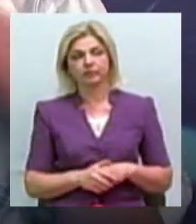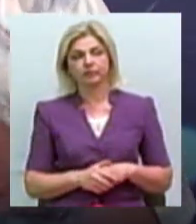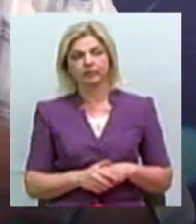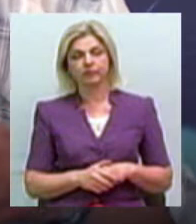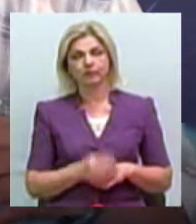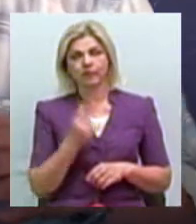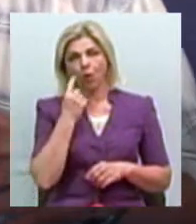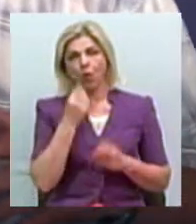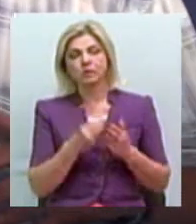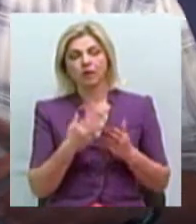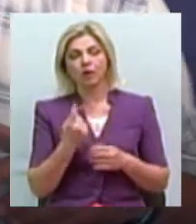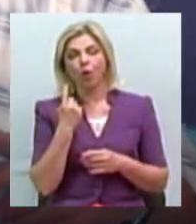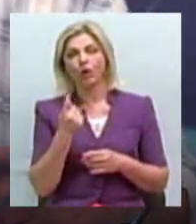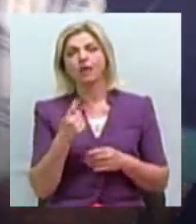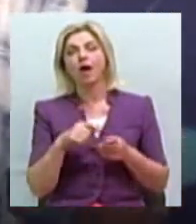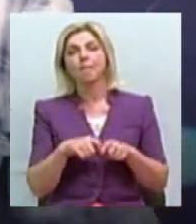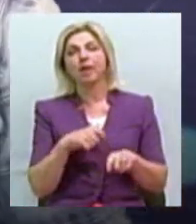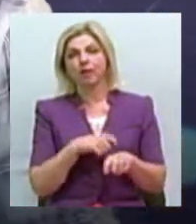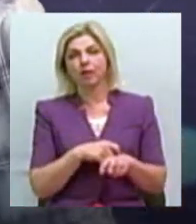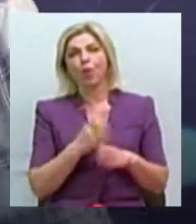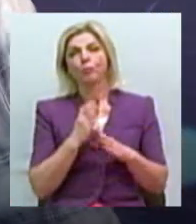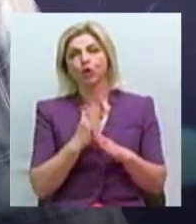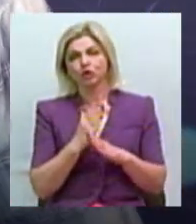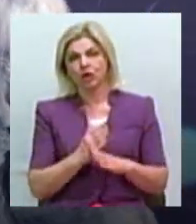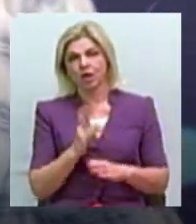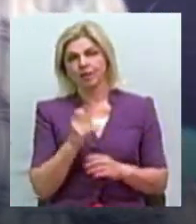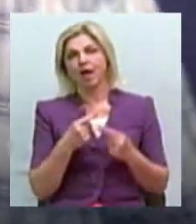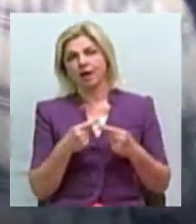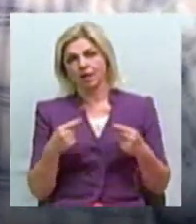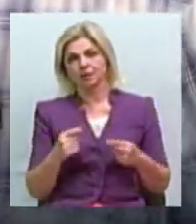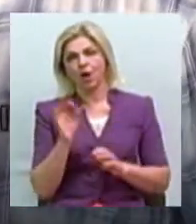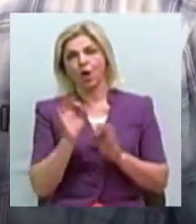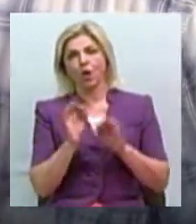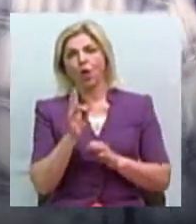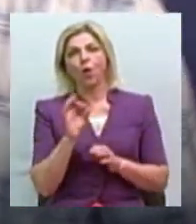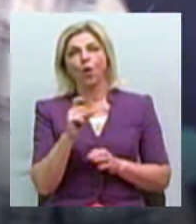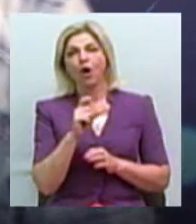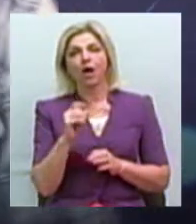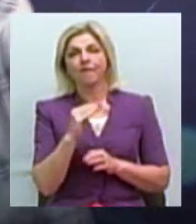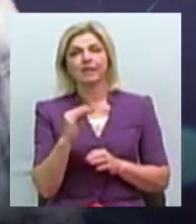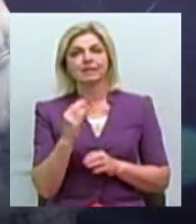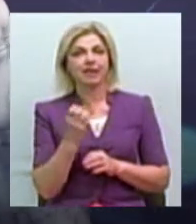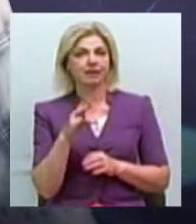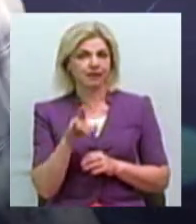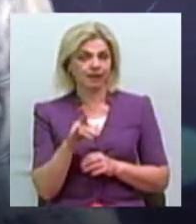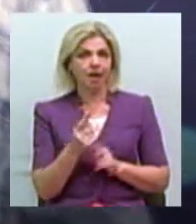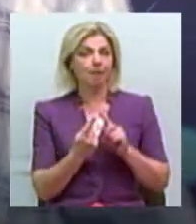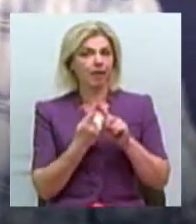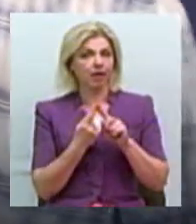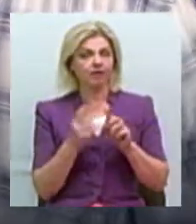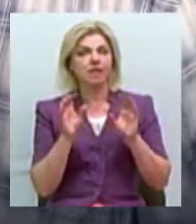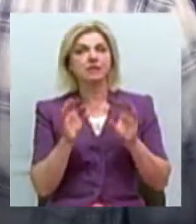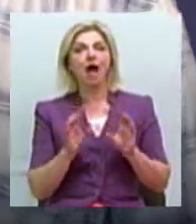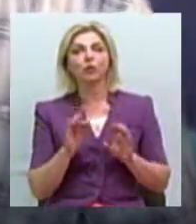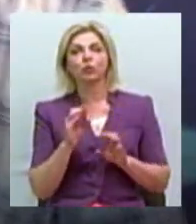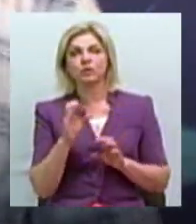оценка одного квадратного метра, она умножается на ряд коэффициентов. Там. Первый из них идет, это статус